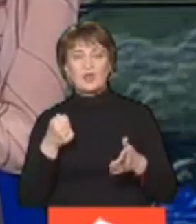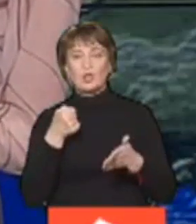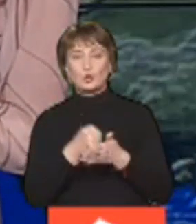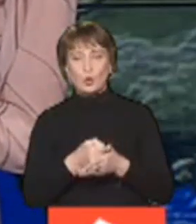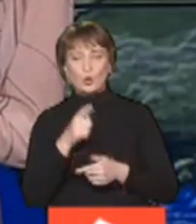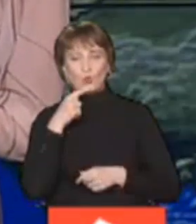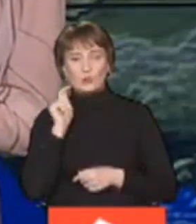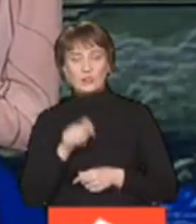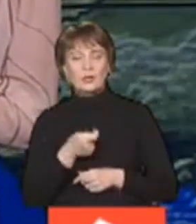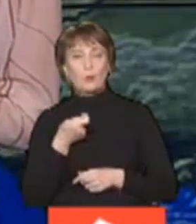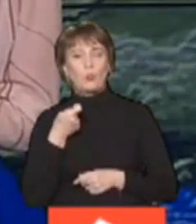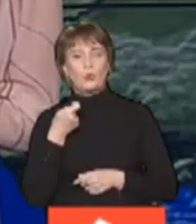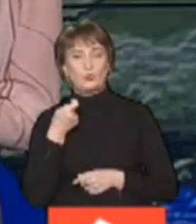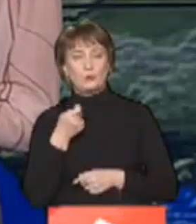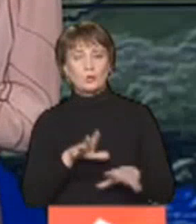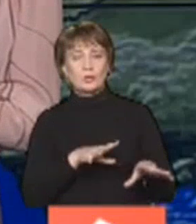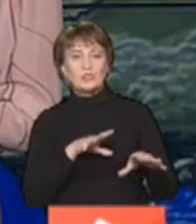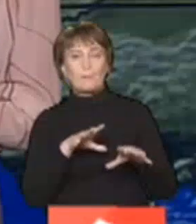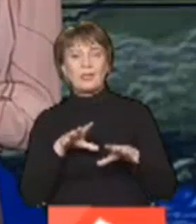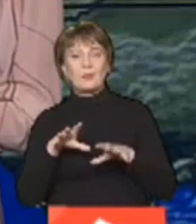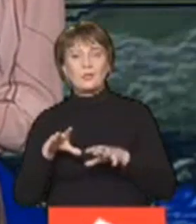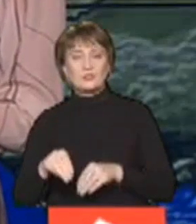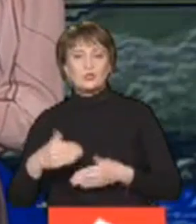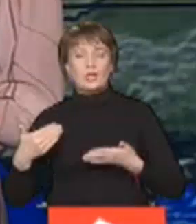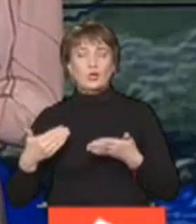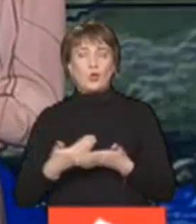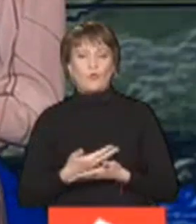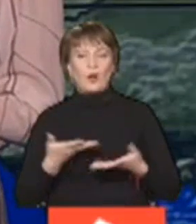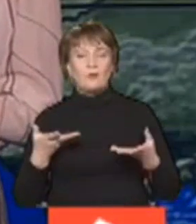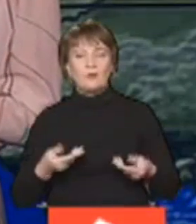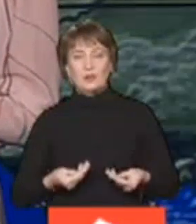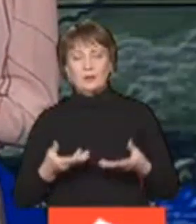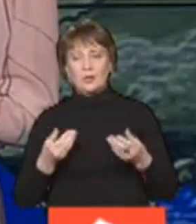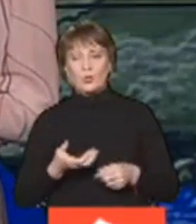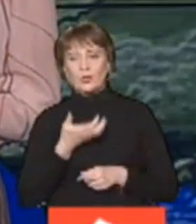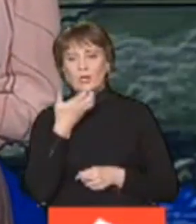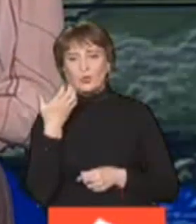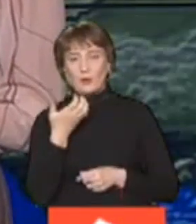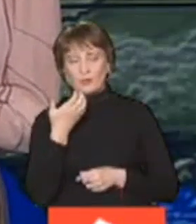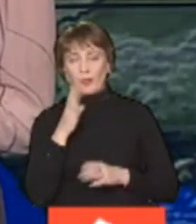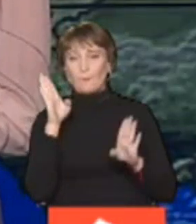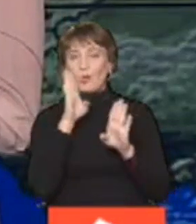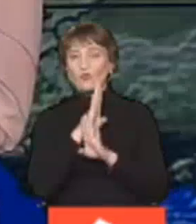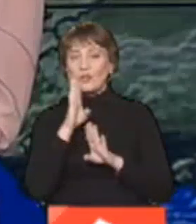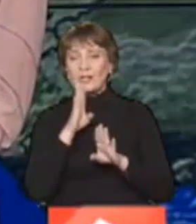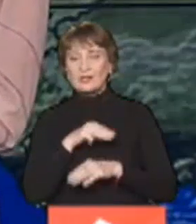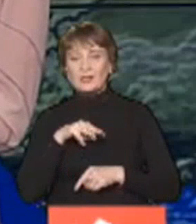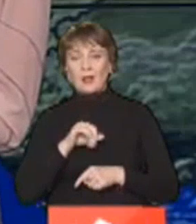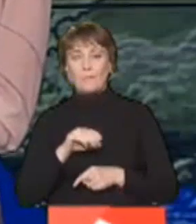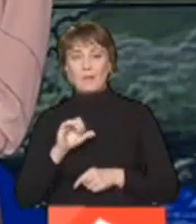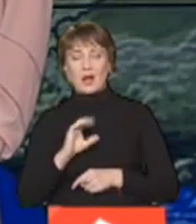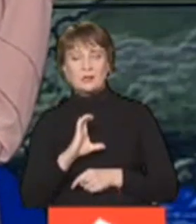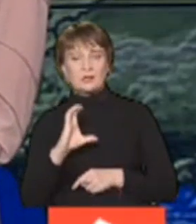до України, потрошечку перемістилася нова така волога, відносно тепла повітряна маса. Тому сьогодні в